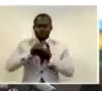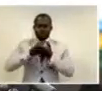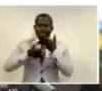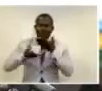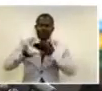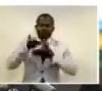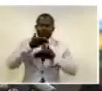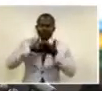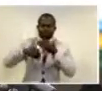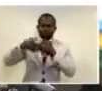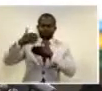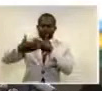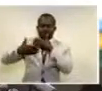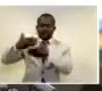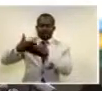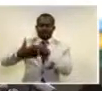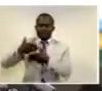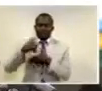guhahirana n'abaturanyi